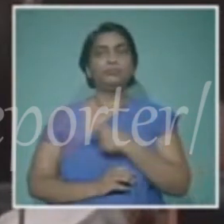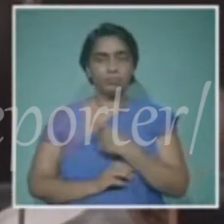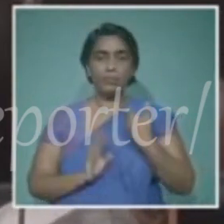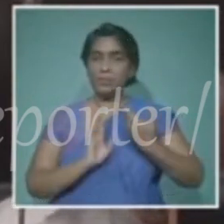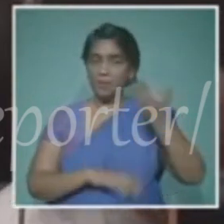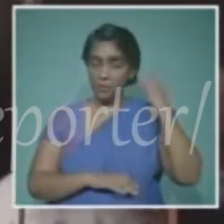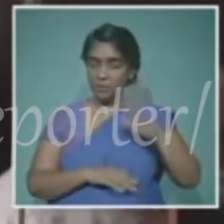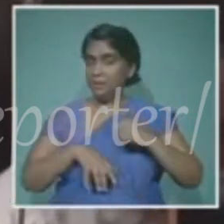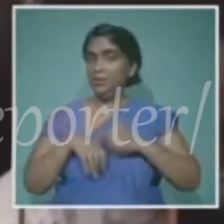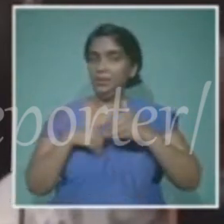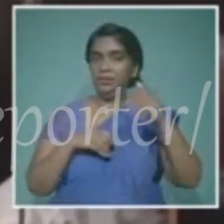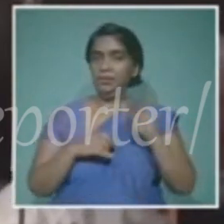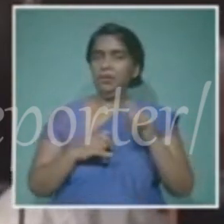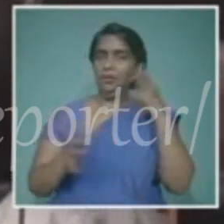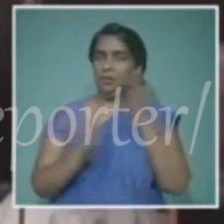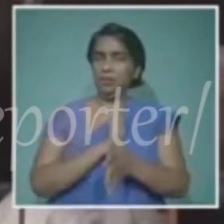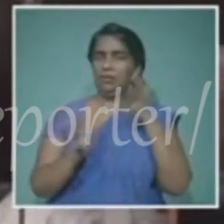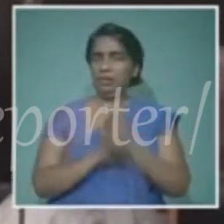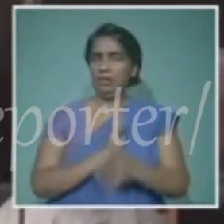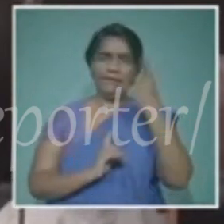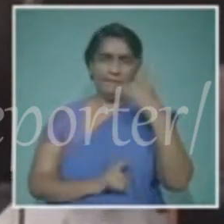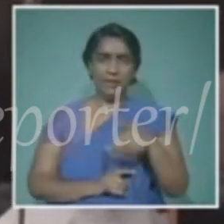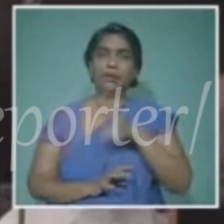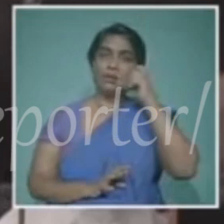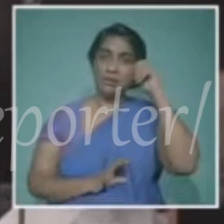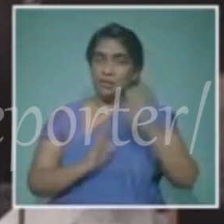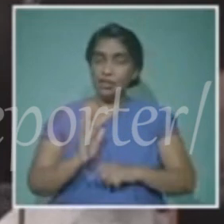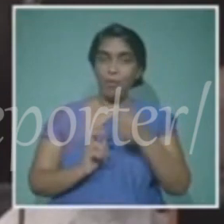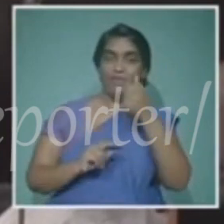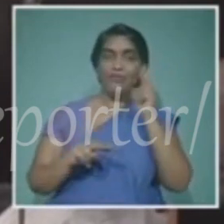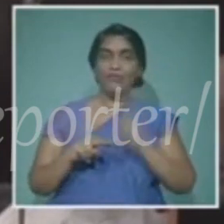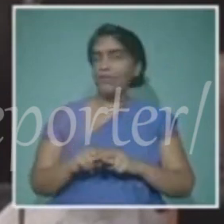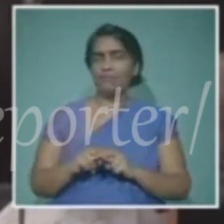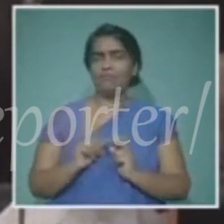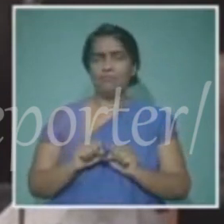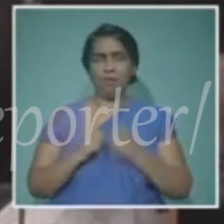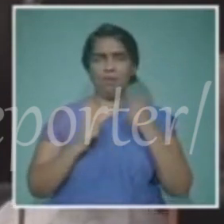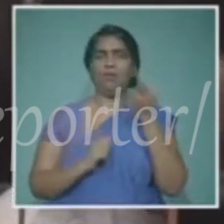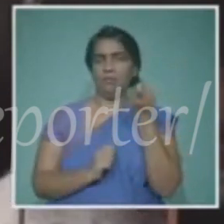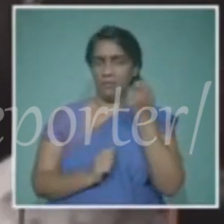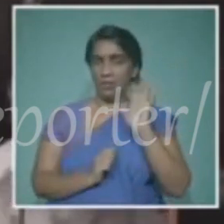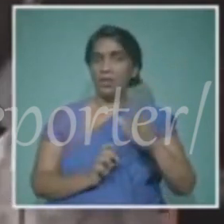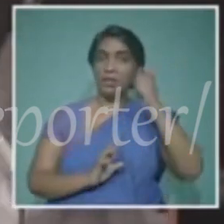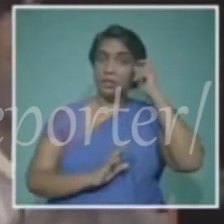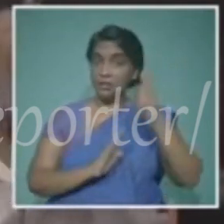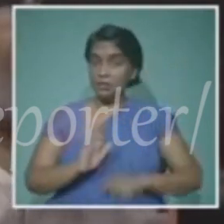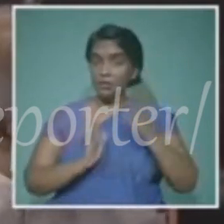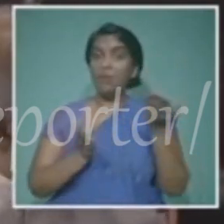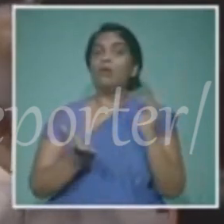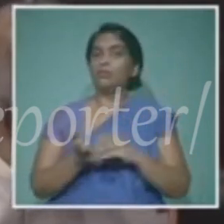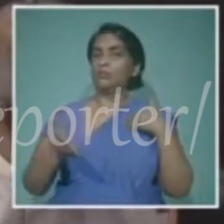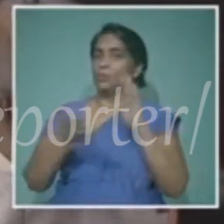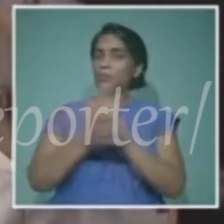පසුගිය කාලය පුරා සිදු වූ යම් යම් සිදුවීම් නිසා ජපානයේ හොඳ හිත පුළුදු වෙලා තිබුණේ. ජපානය සමග යළි